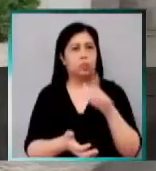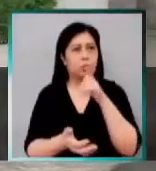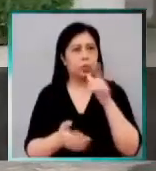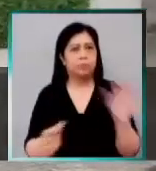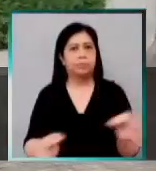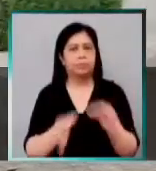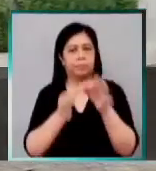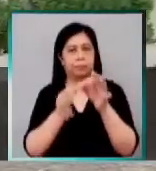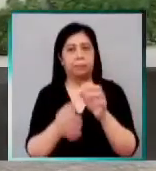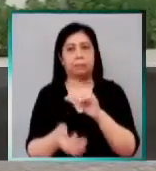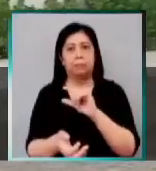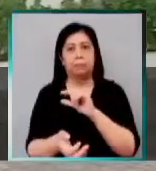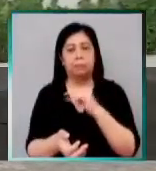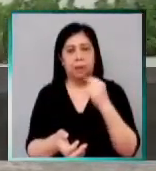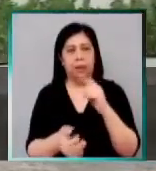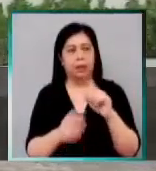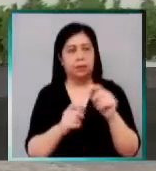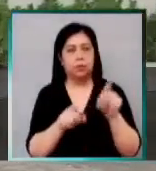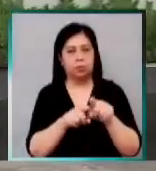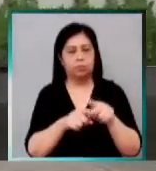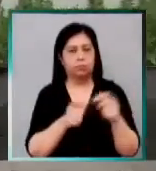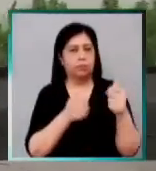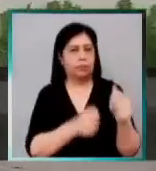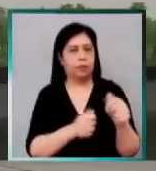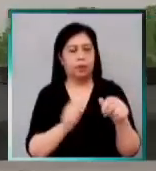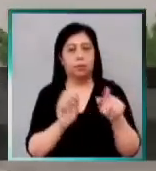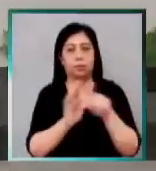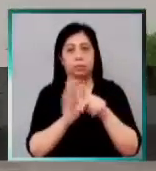at nagpapatupad din ng health protocol sa simbahan.